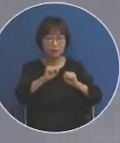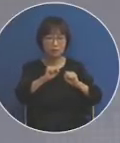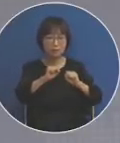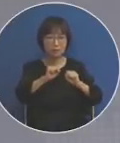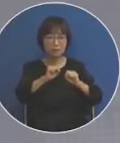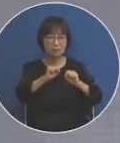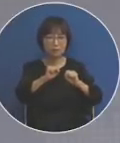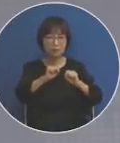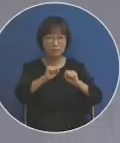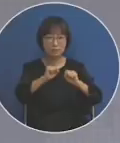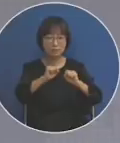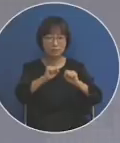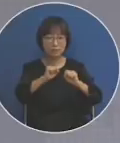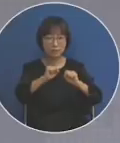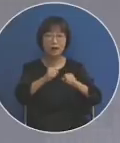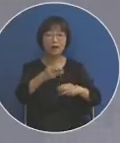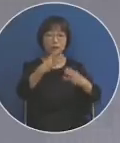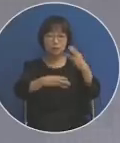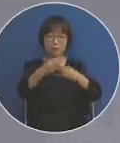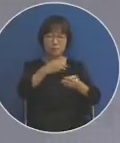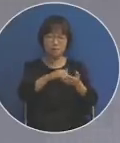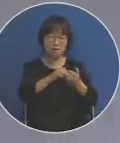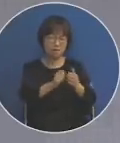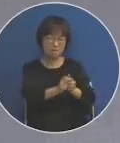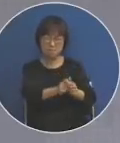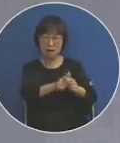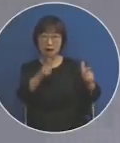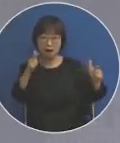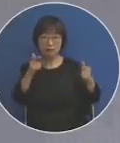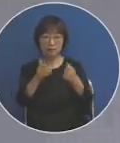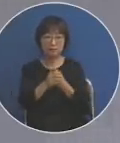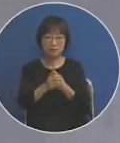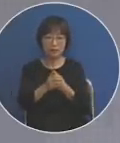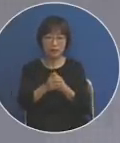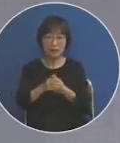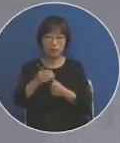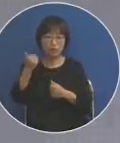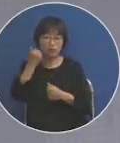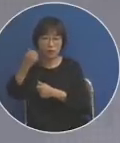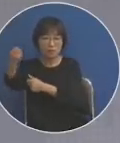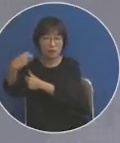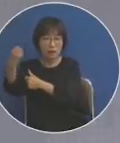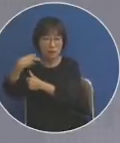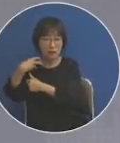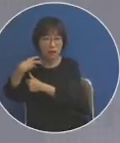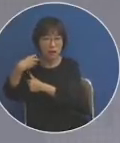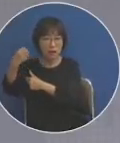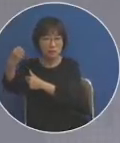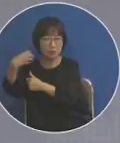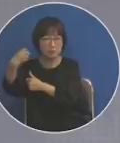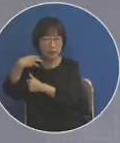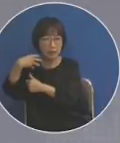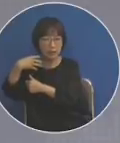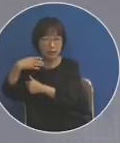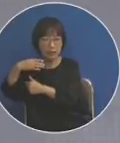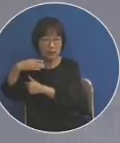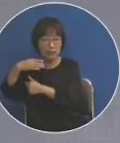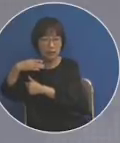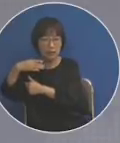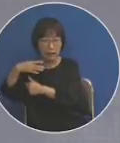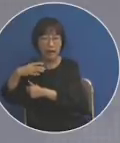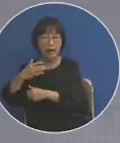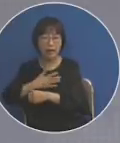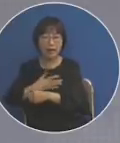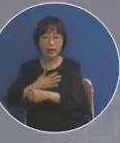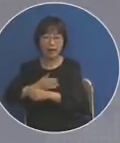누구의 영향 받으면 안 됩니다. And so I cannot be influenced by other people. 만약 영향 주는 사람이면 하나님 불러 가실 겁니다. And now, if 그렇죠. I am influenced